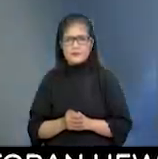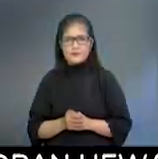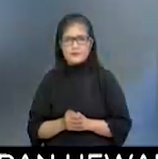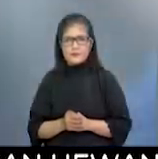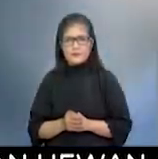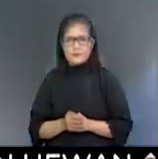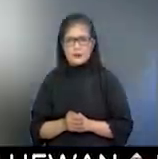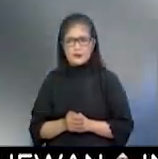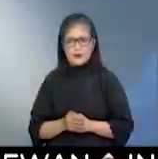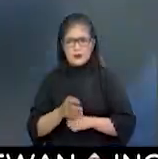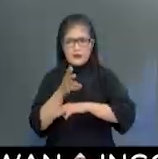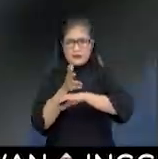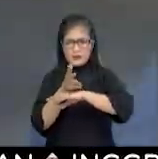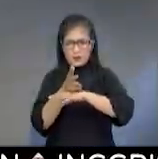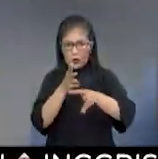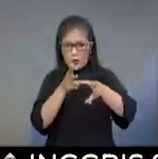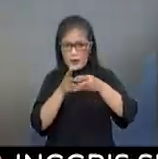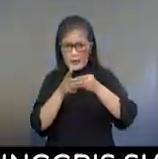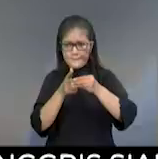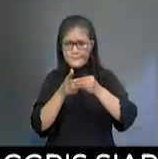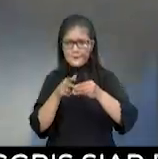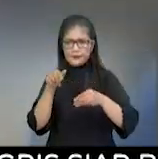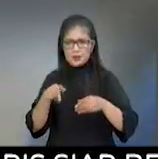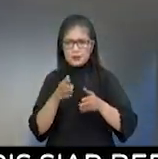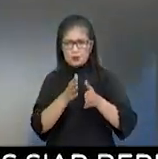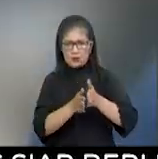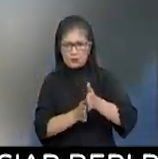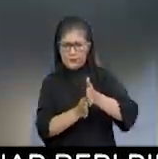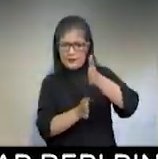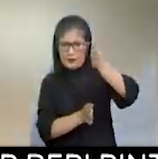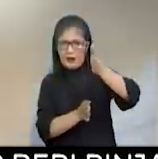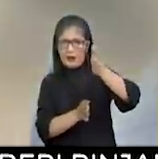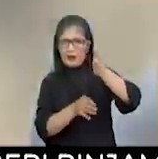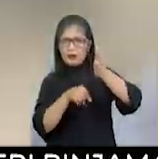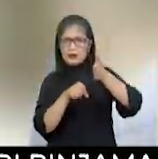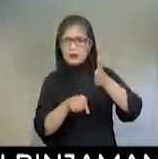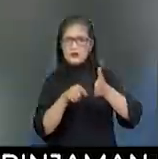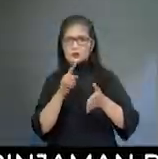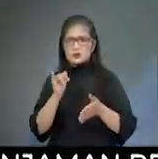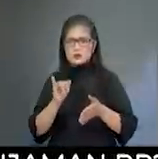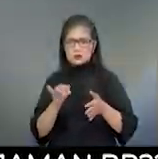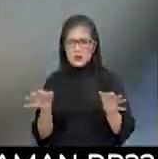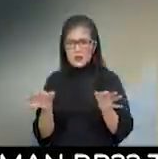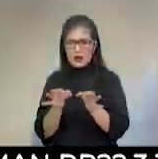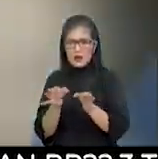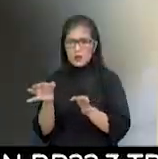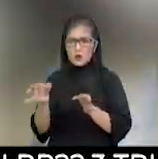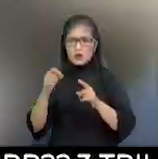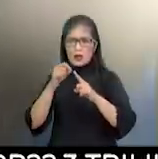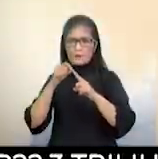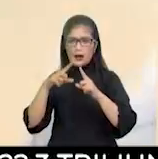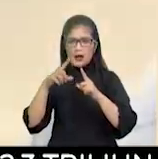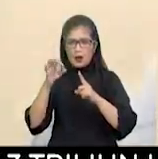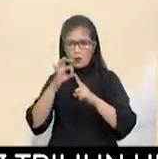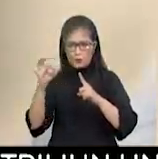Dalam rekaman video amatir, talut penyangga jalan Lingkar Timur Kota Palopo, Sulawesi Selatan ini terlihat rapuh. Video